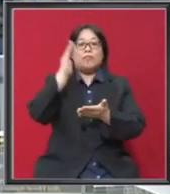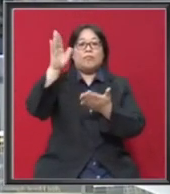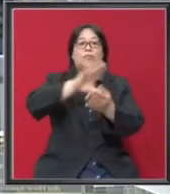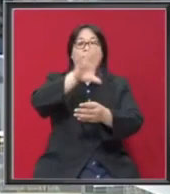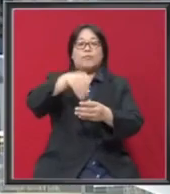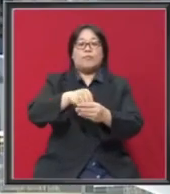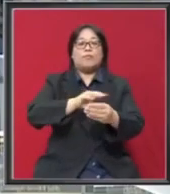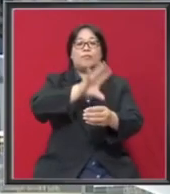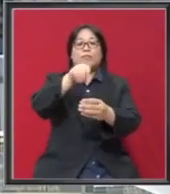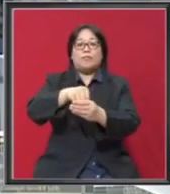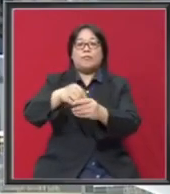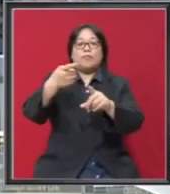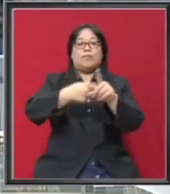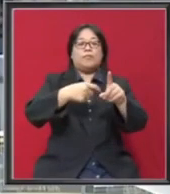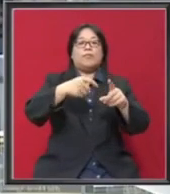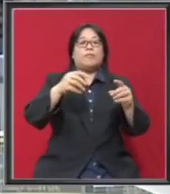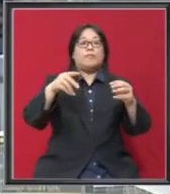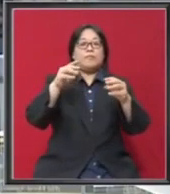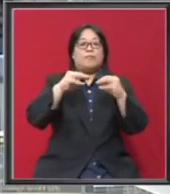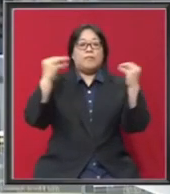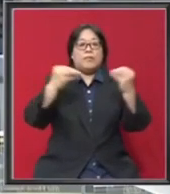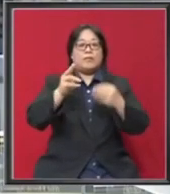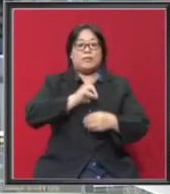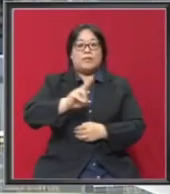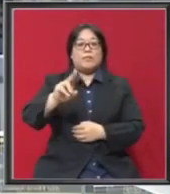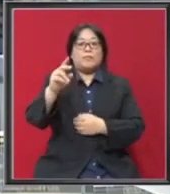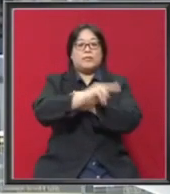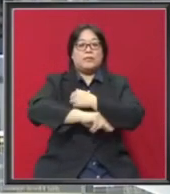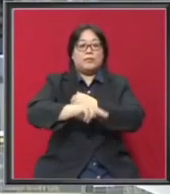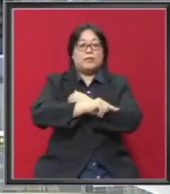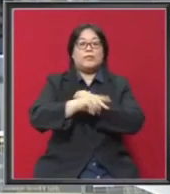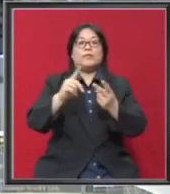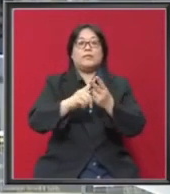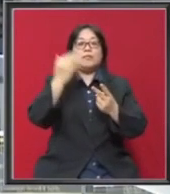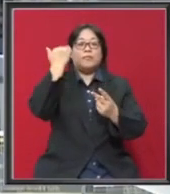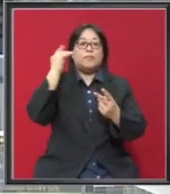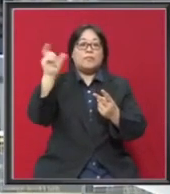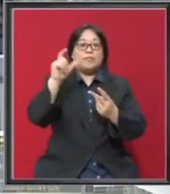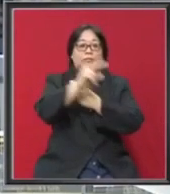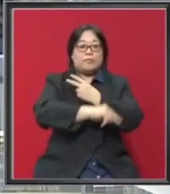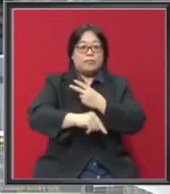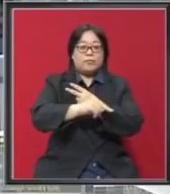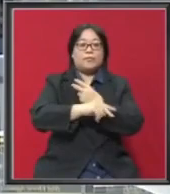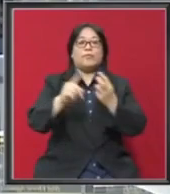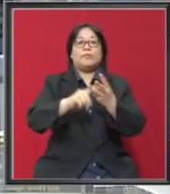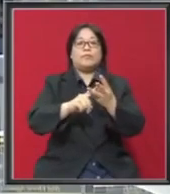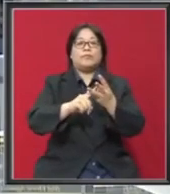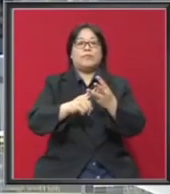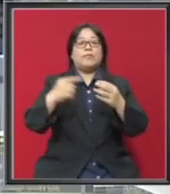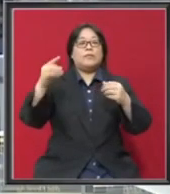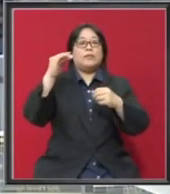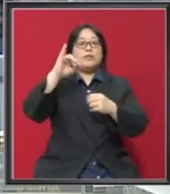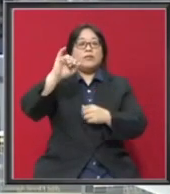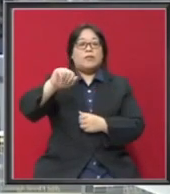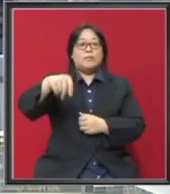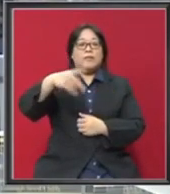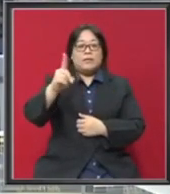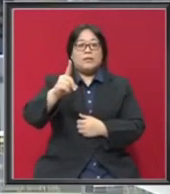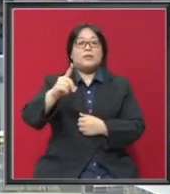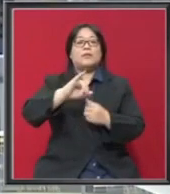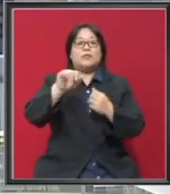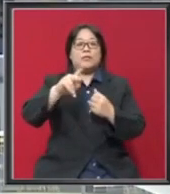akan menyebabkan penyertaan pihak berkuasa majelis agama Negeri mahkamah Syariah Negeri jatah jabatan pendakwah Syariah Negeri